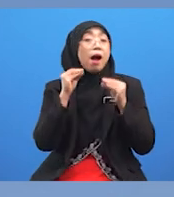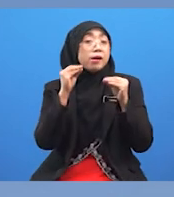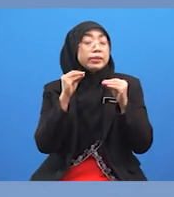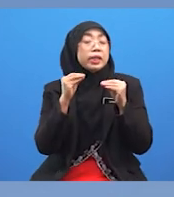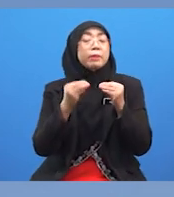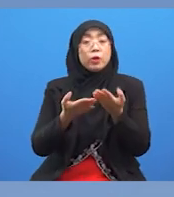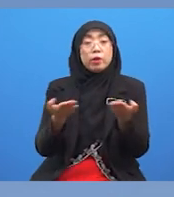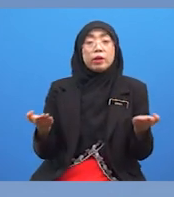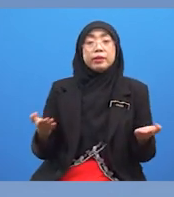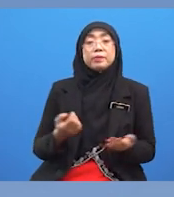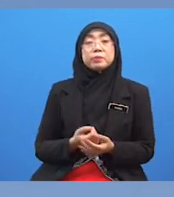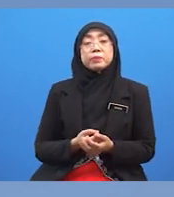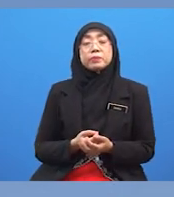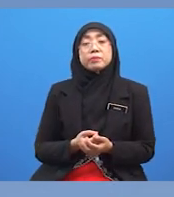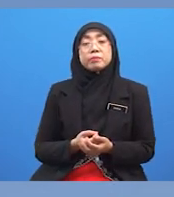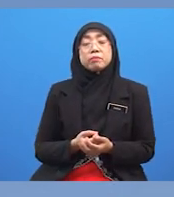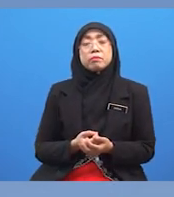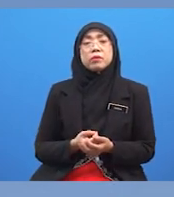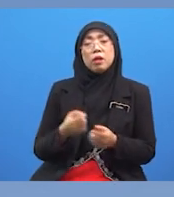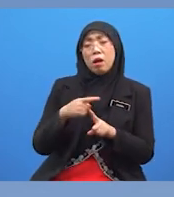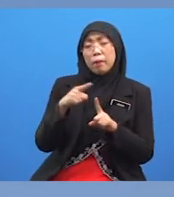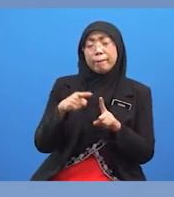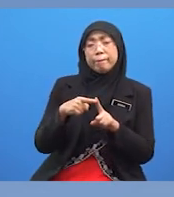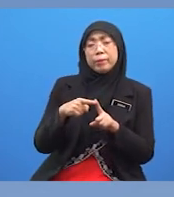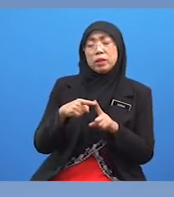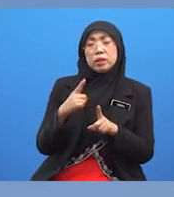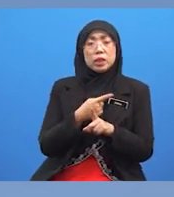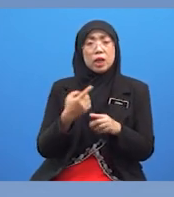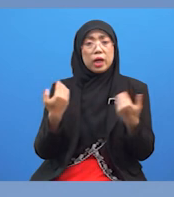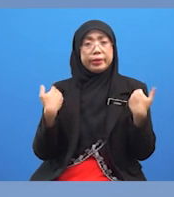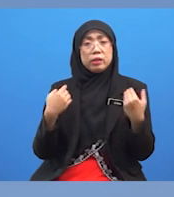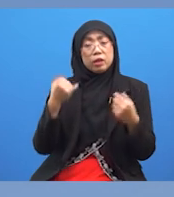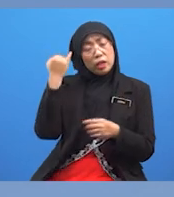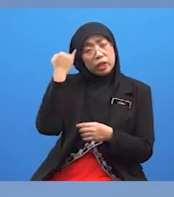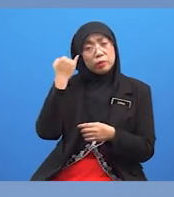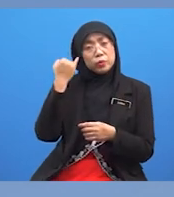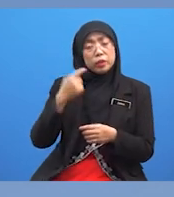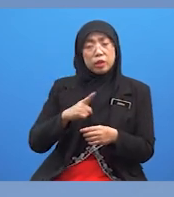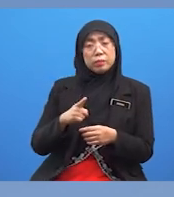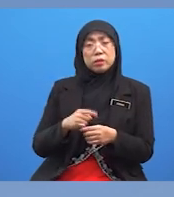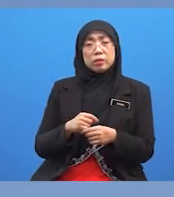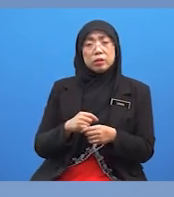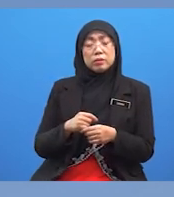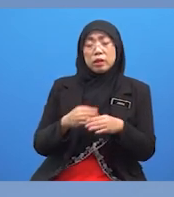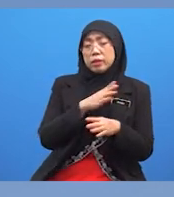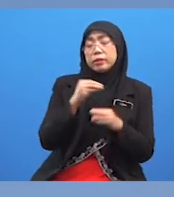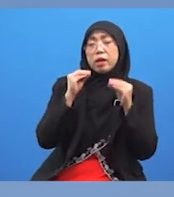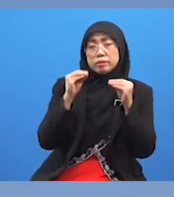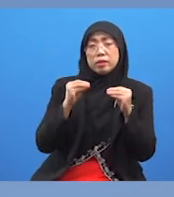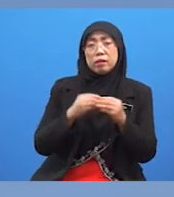Menuntut ilmu agama dan mengajarkannya akan menjadi sebab ia akan dihormati dan disegani oleh orang